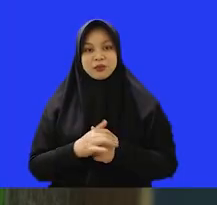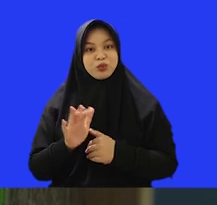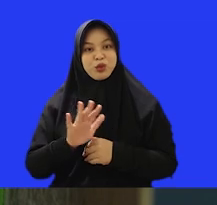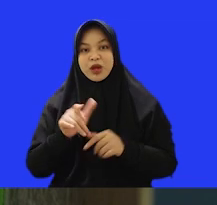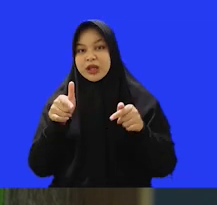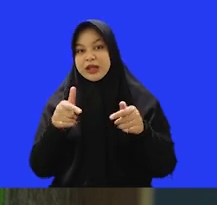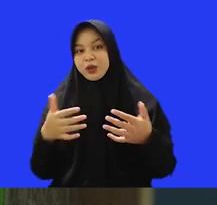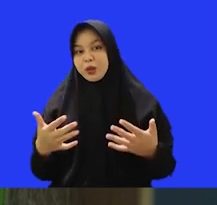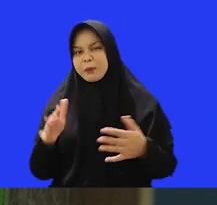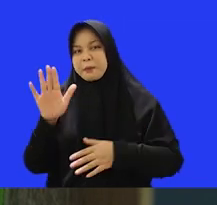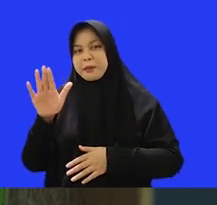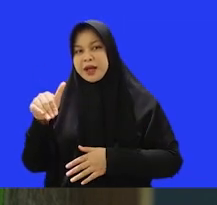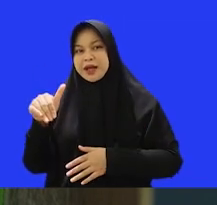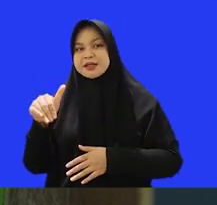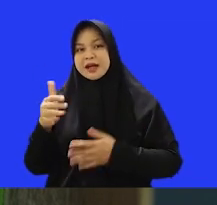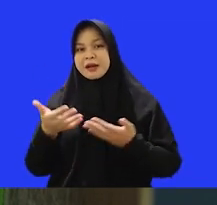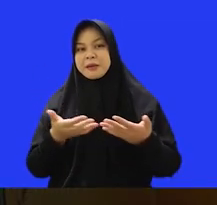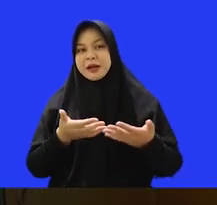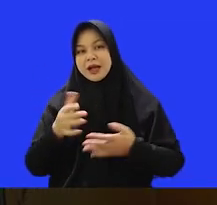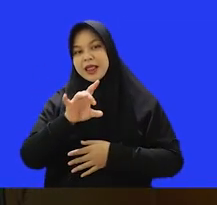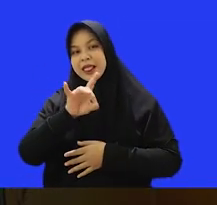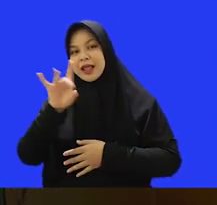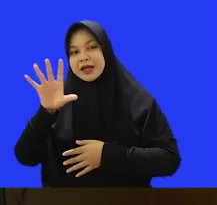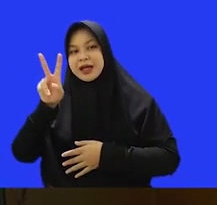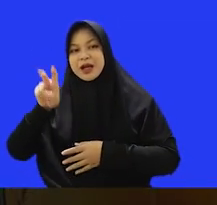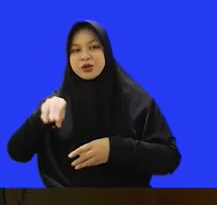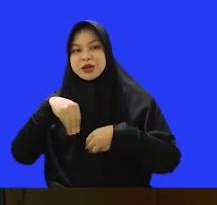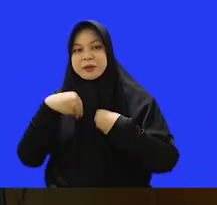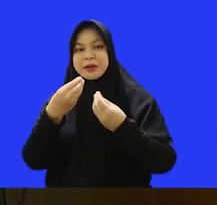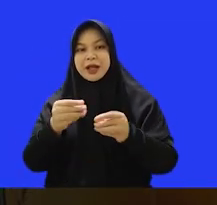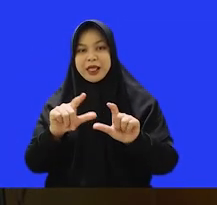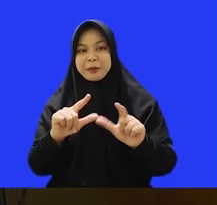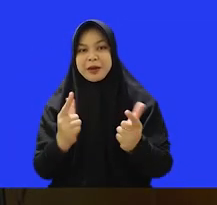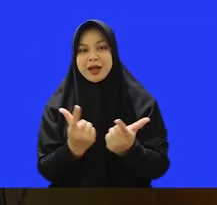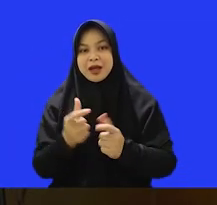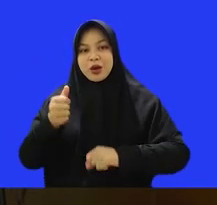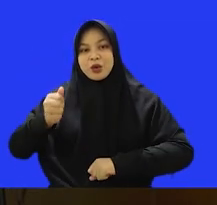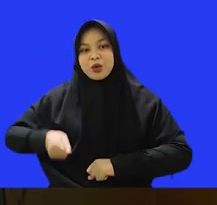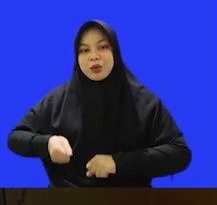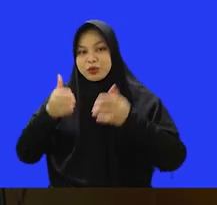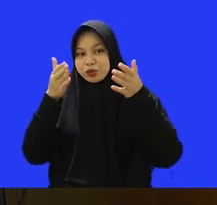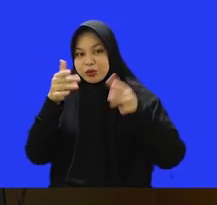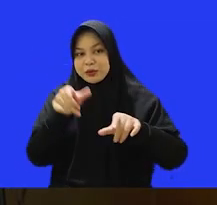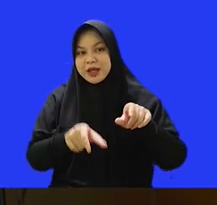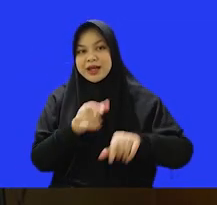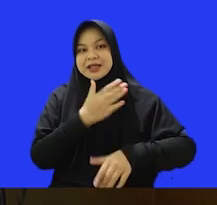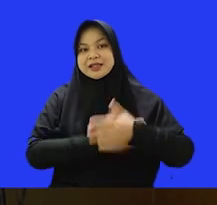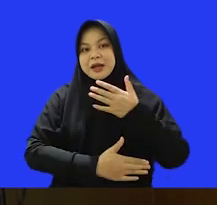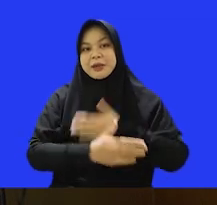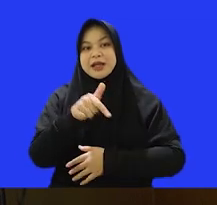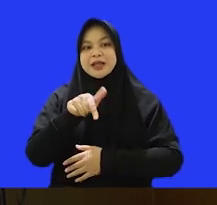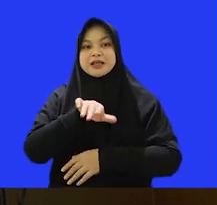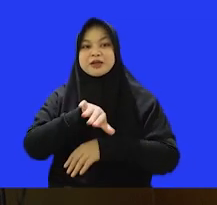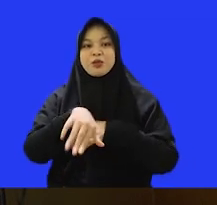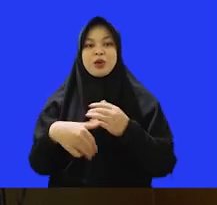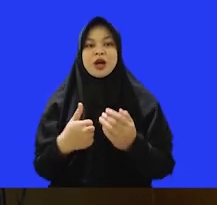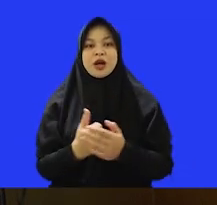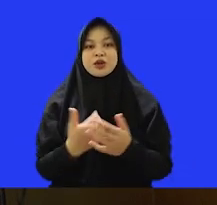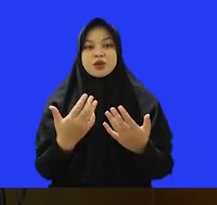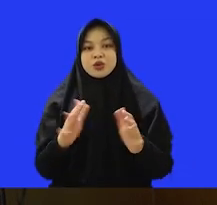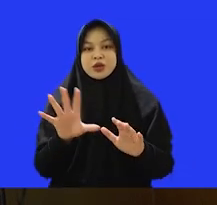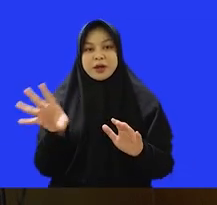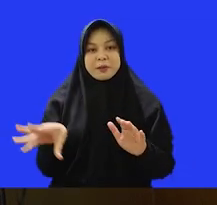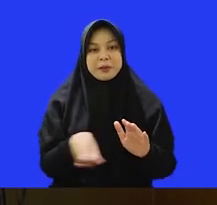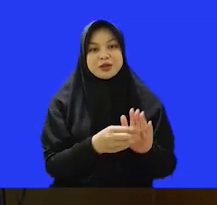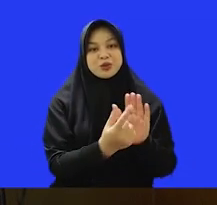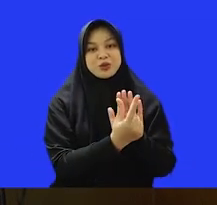Tidak hanya itu loh. Masih ada pelayanan lain yang semestinya diberikan oleh lembaga hukum untuk penyandang disabilitas. Dan ini semua juga